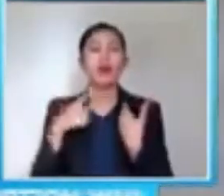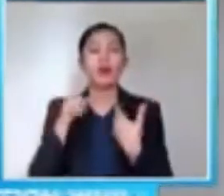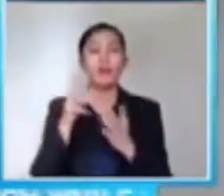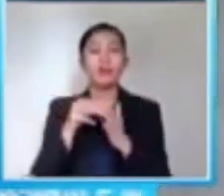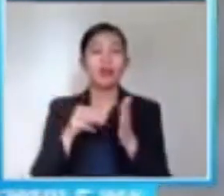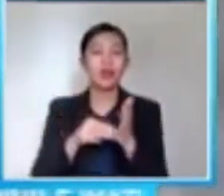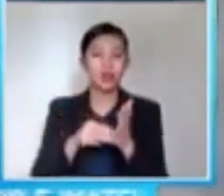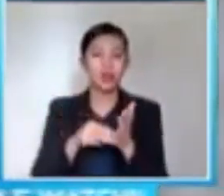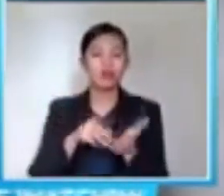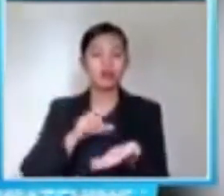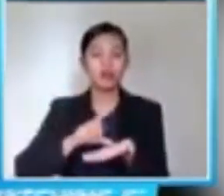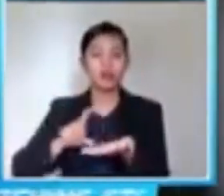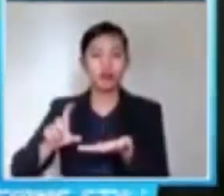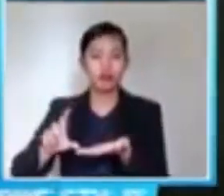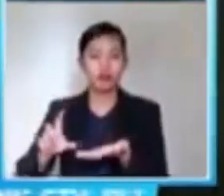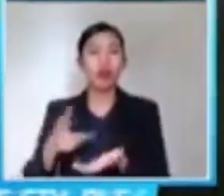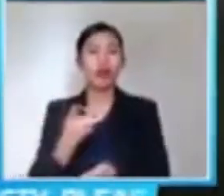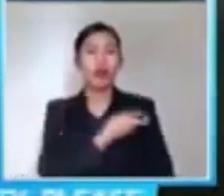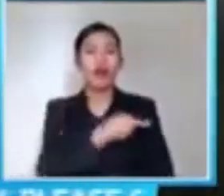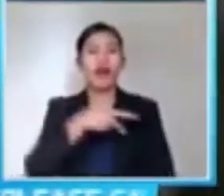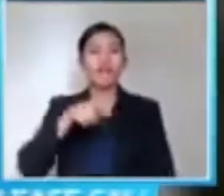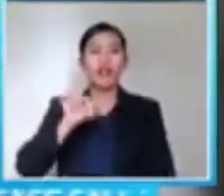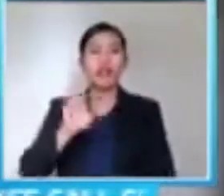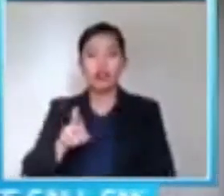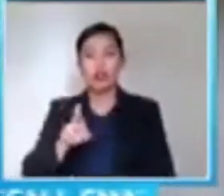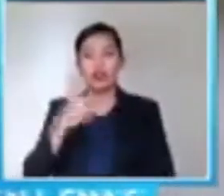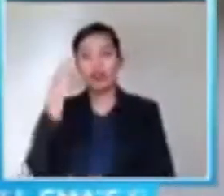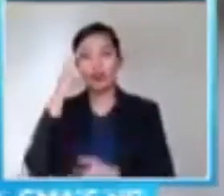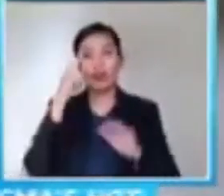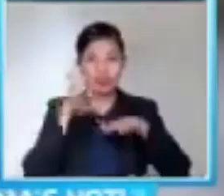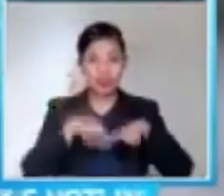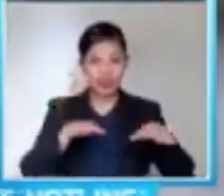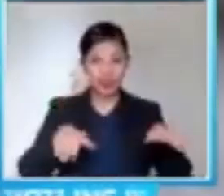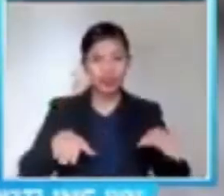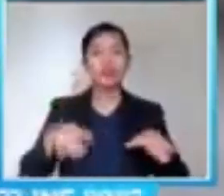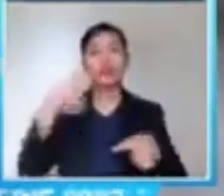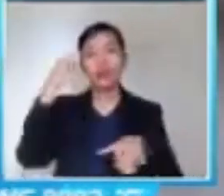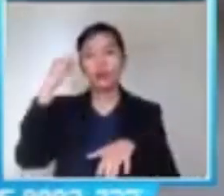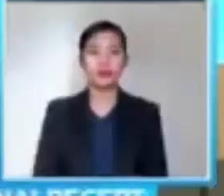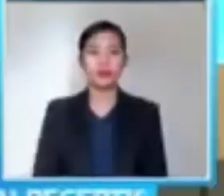128,000 adult Pfizer vaccine naman ang dumating sa bansa bilang dagdag supply.